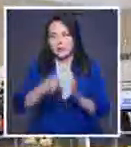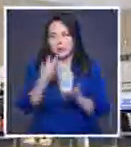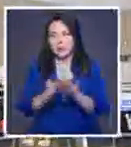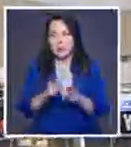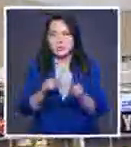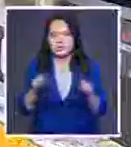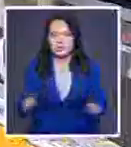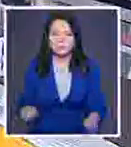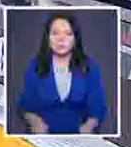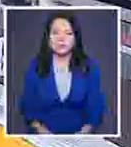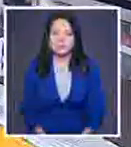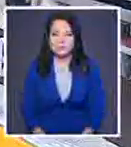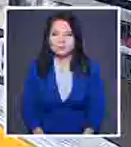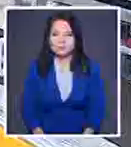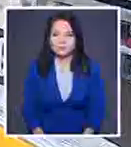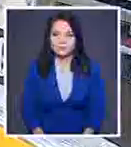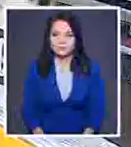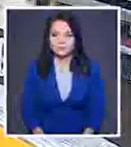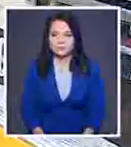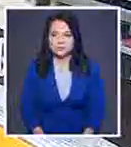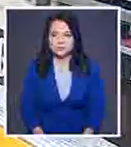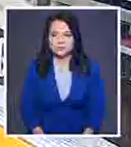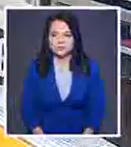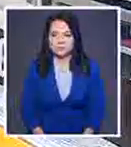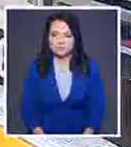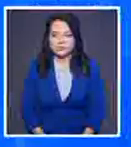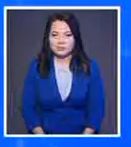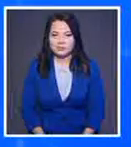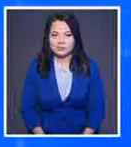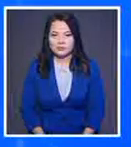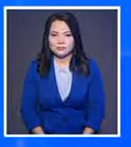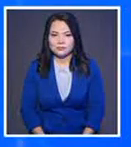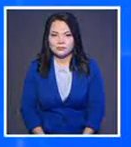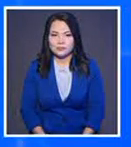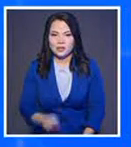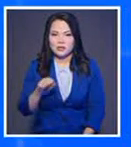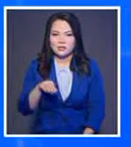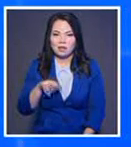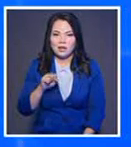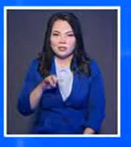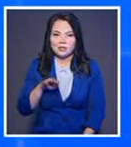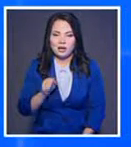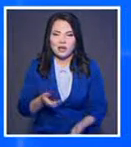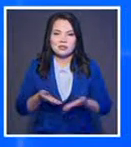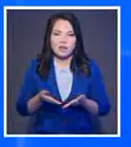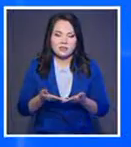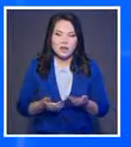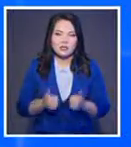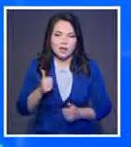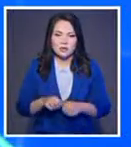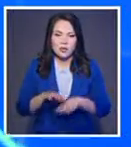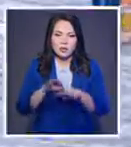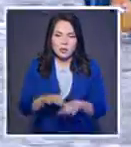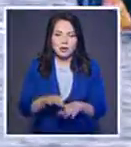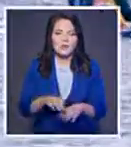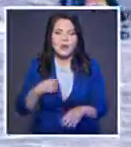бар. Ғабит Бөкенбай, Айқын Дәлел, Қазақстан ұлттық арнасы. Атлантикада яхталар жарысы өтіп жатыр. Ол Францияның